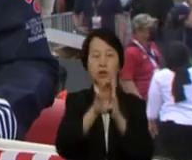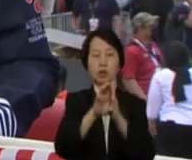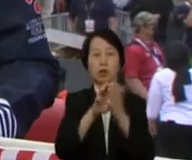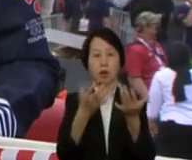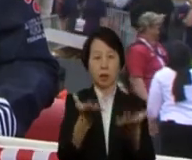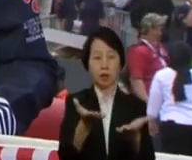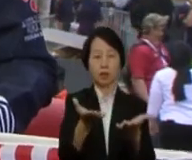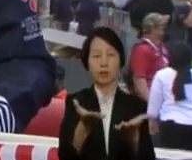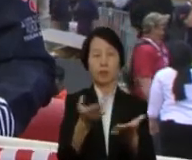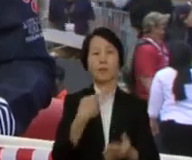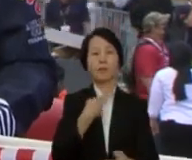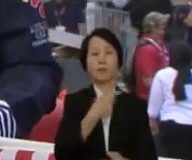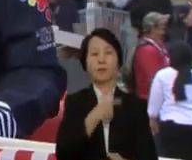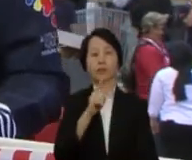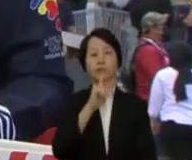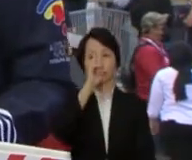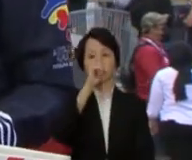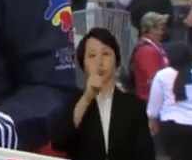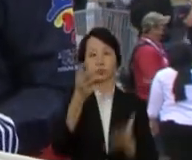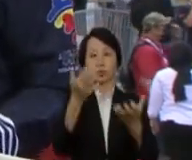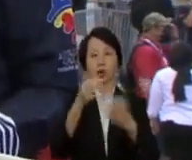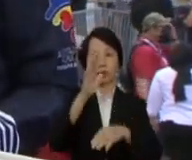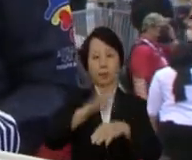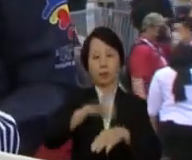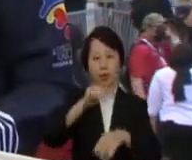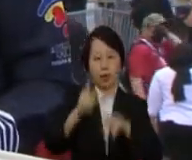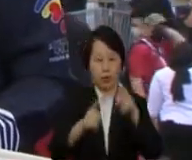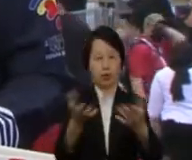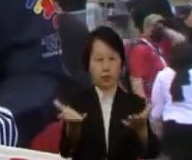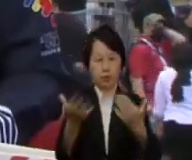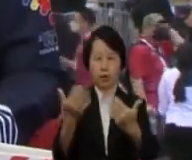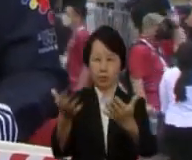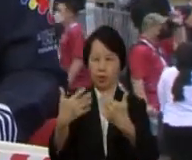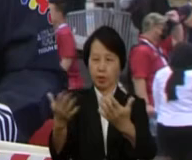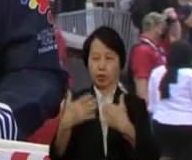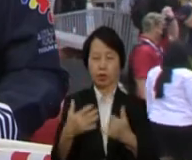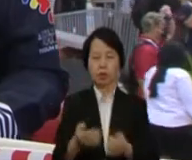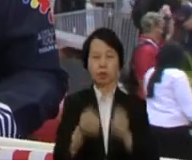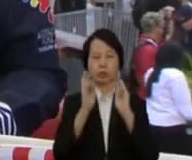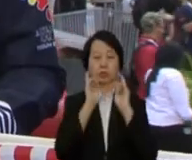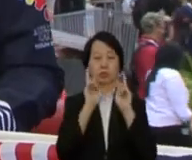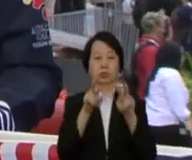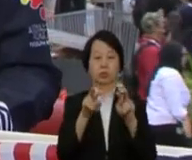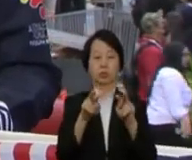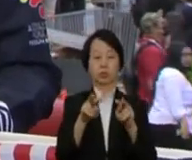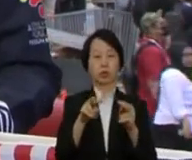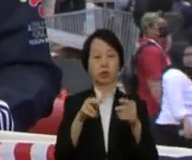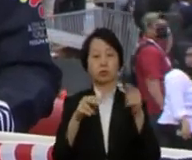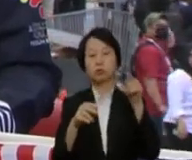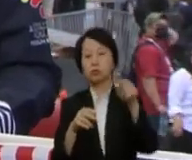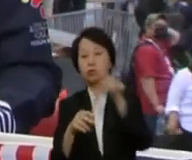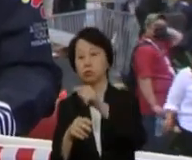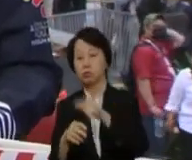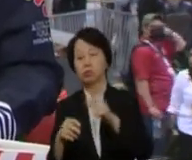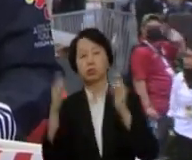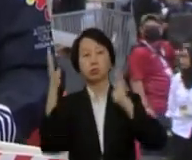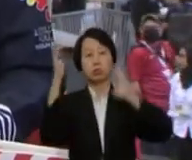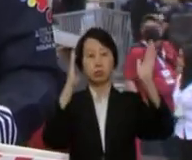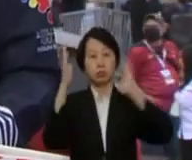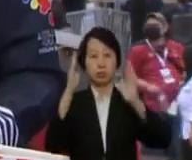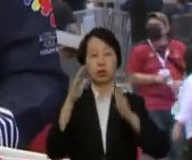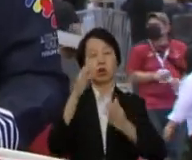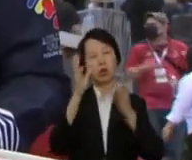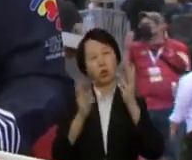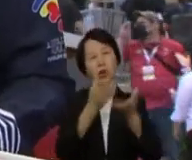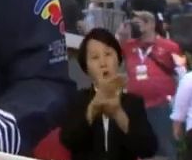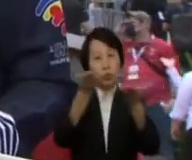bahawa kita sebenarnya ingin mengajak orang ramai untuk sama-sama melihat bahawa di segenap pelosok negara,